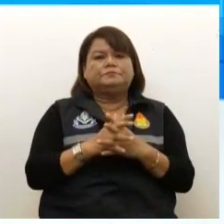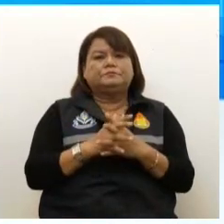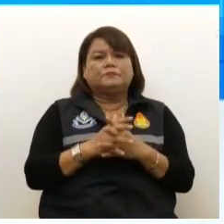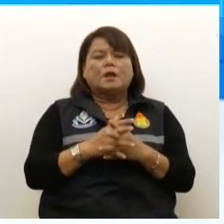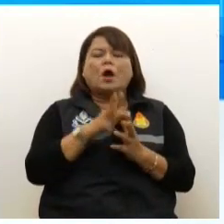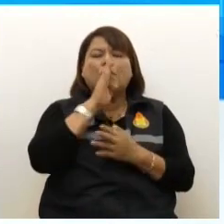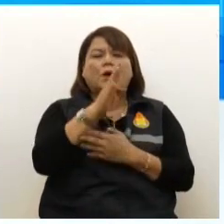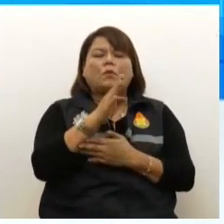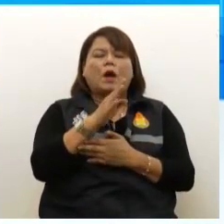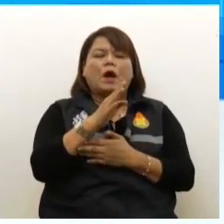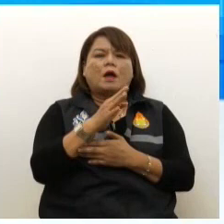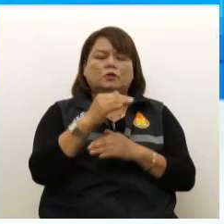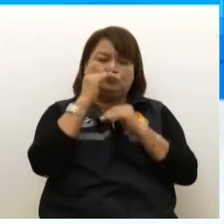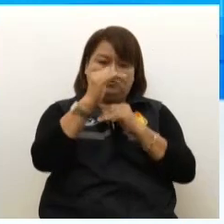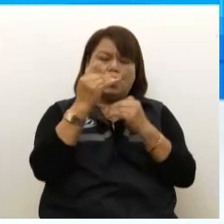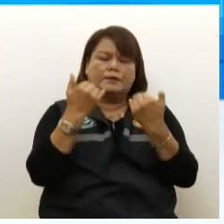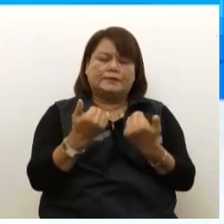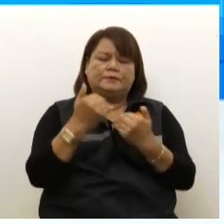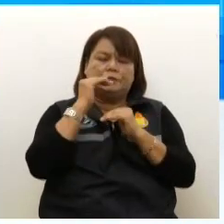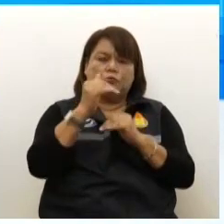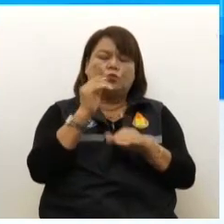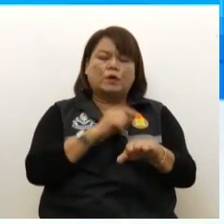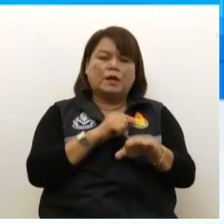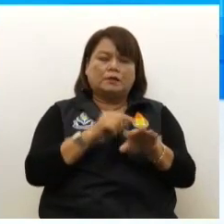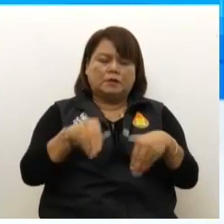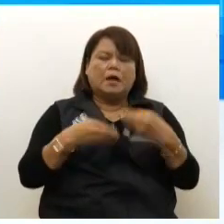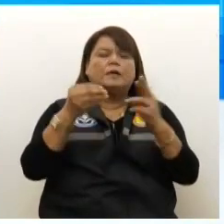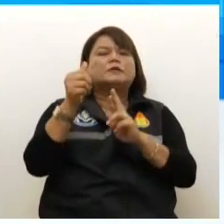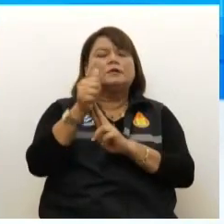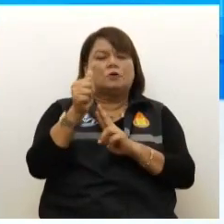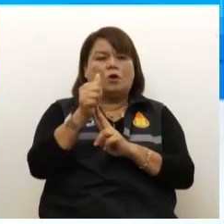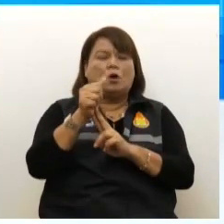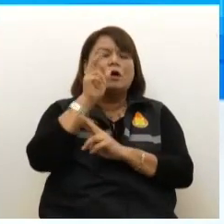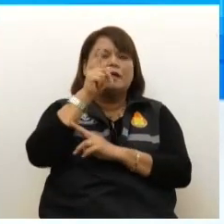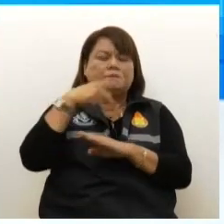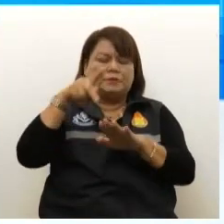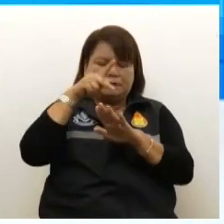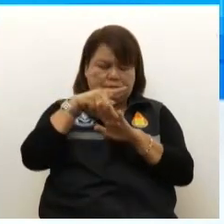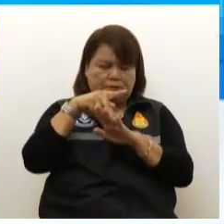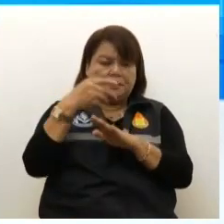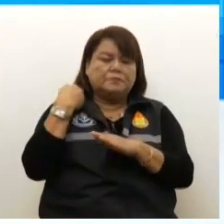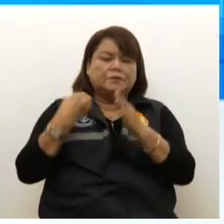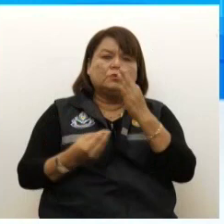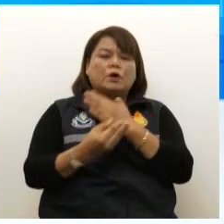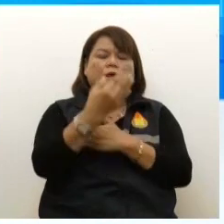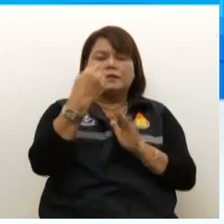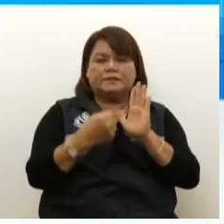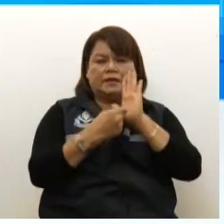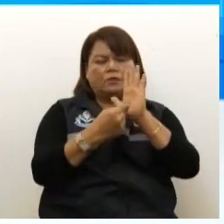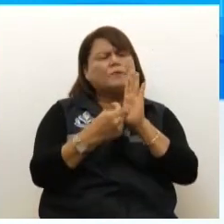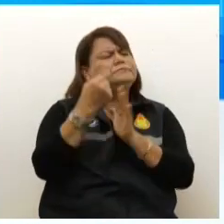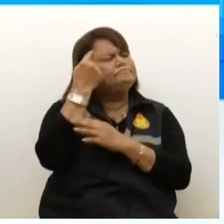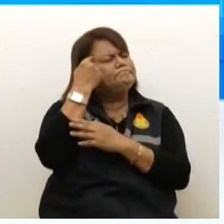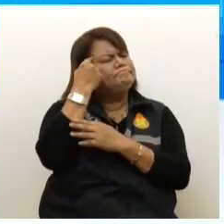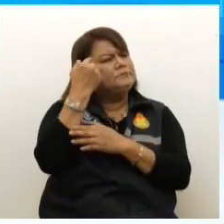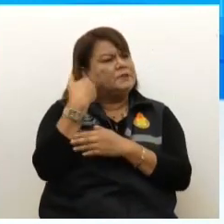ขอเรียนว่านะครับในห่วงนี้เป็นห่วงเวลาที่จะให้ท่านรองเขตพื้นที่ได้มีโอกาสได้แสดงความจำนงว่าจะ